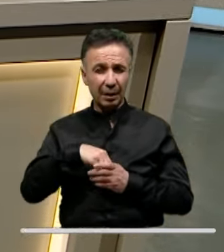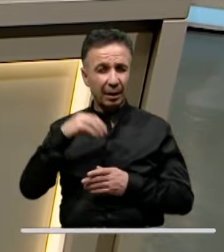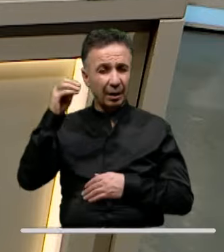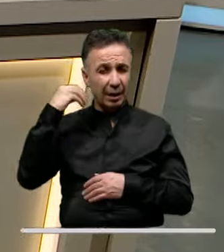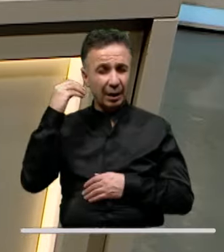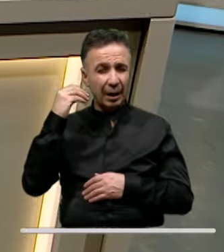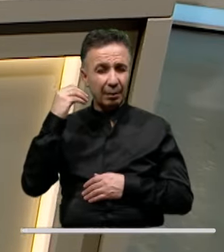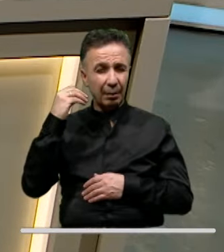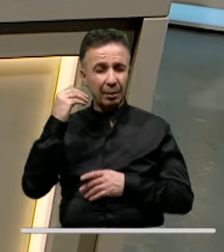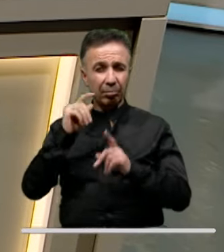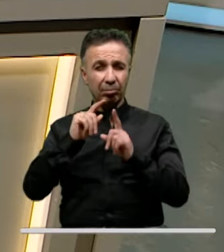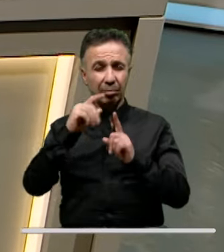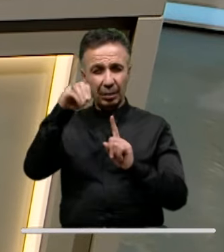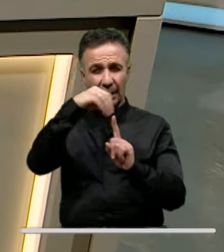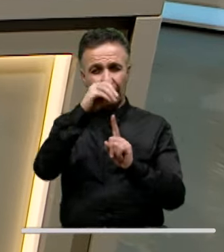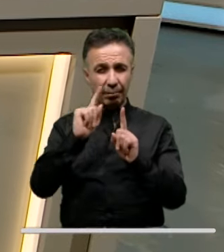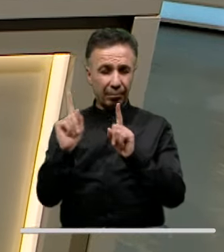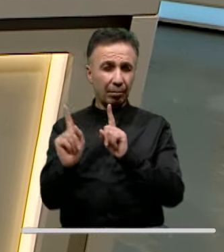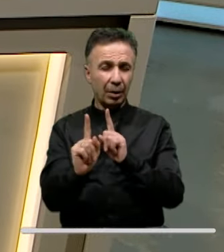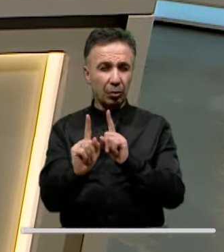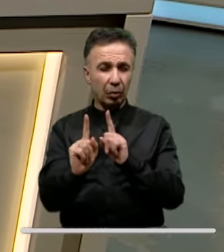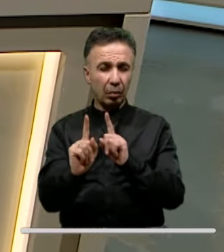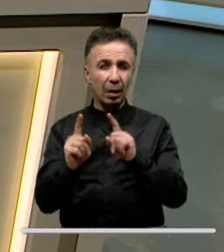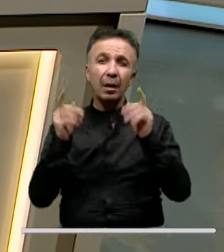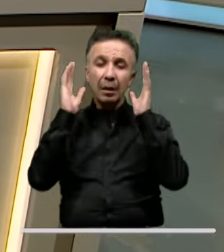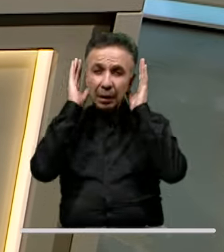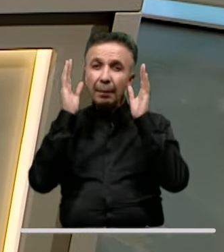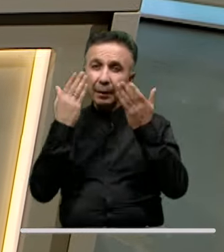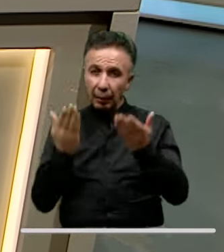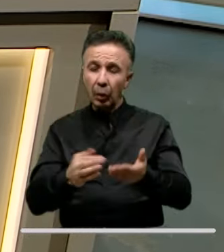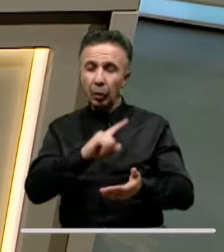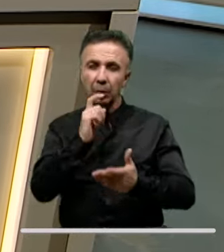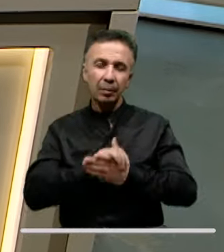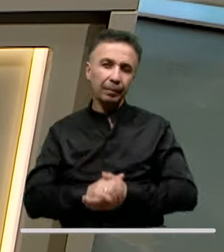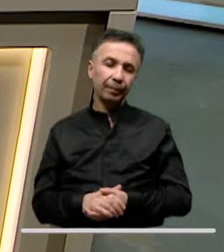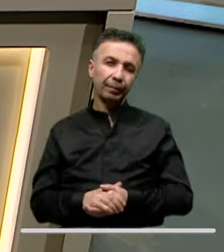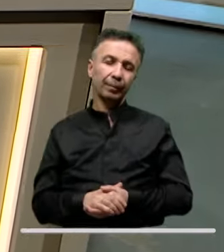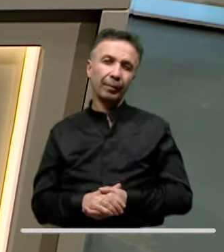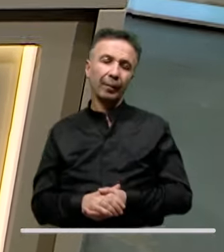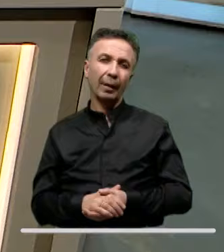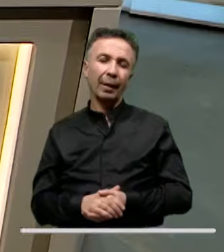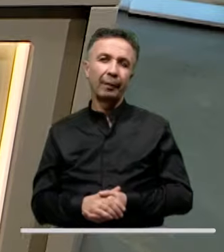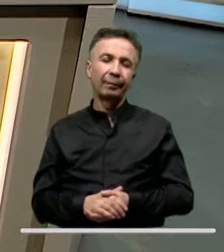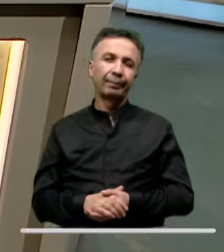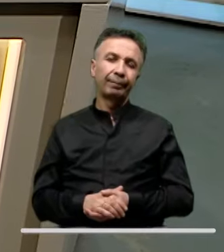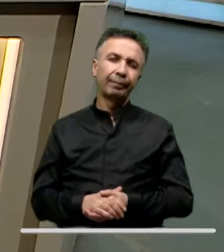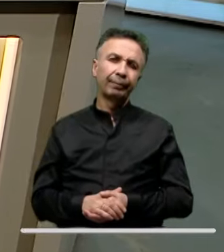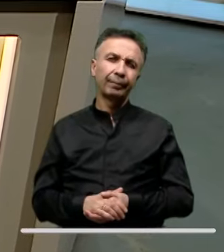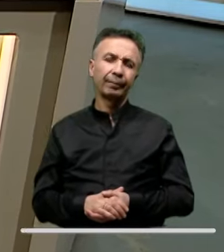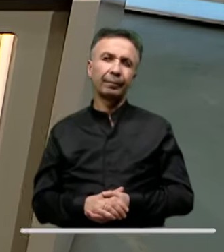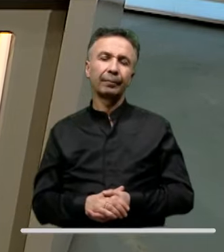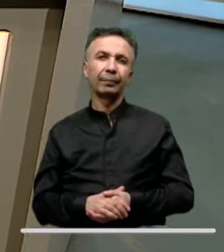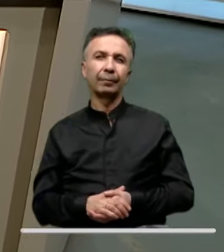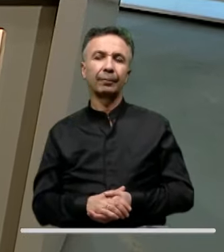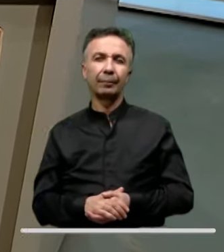geçiyorum. Buradaki hüküm nedir? Hı. Soralım. Yani ne diyecek hocam bakalım. Bak